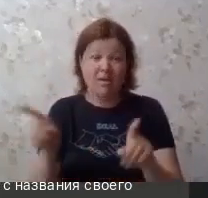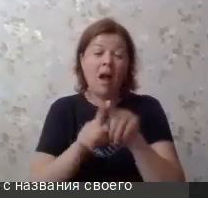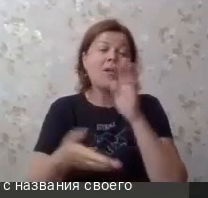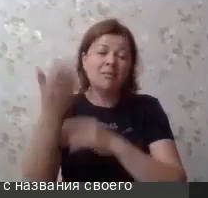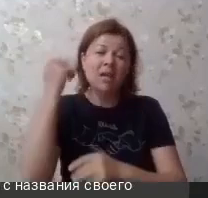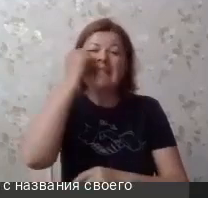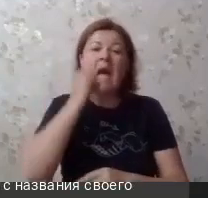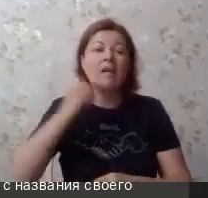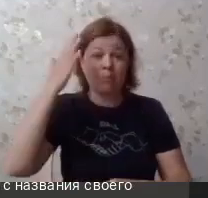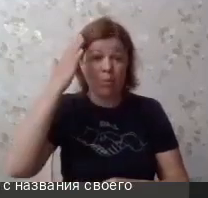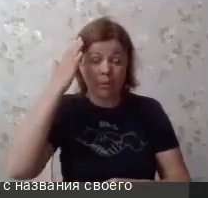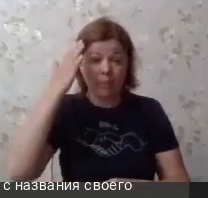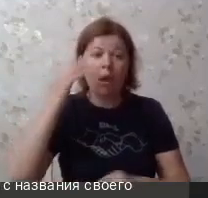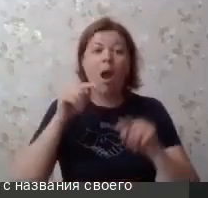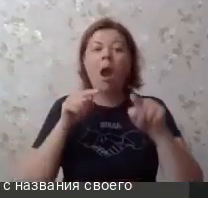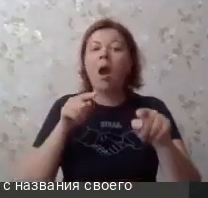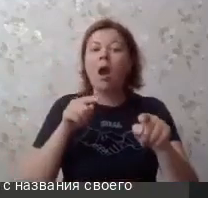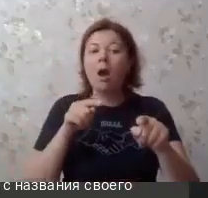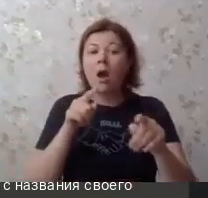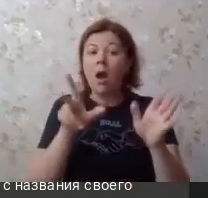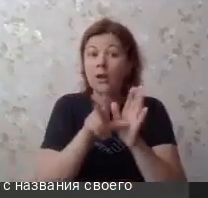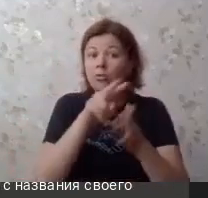вы имеете возможность выбора.